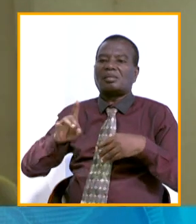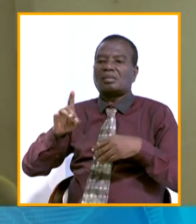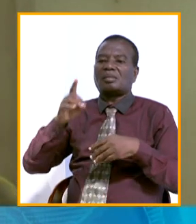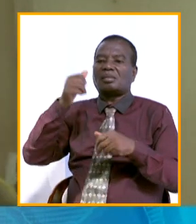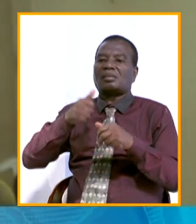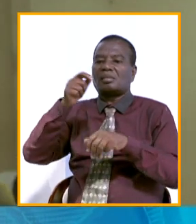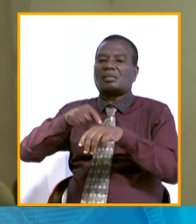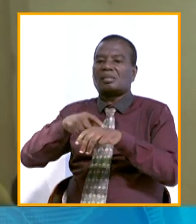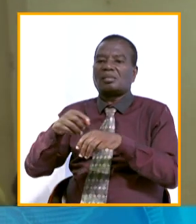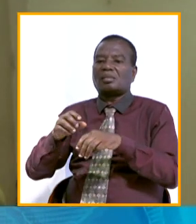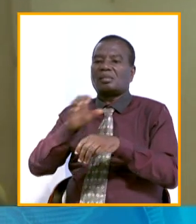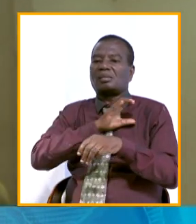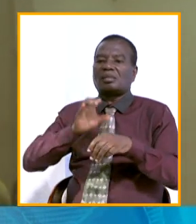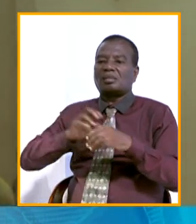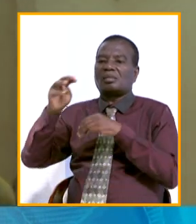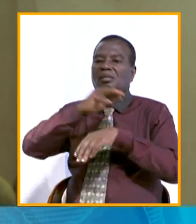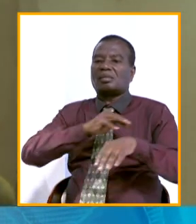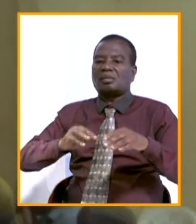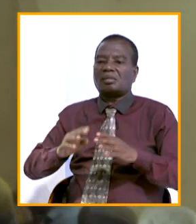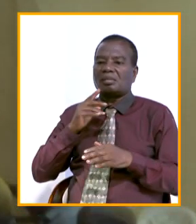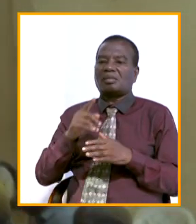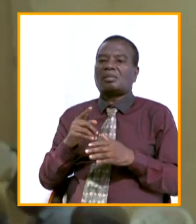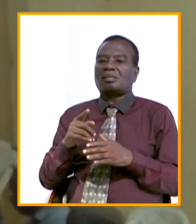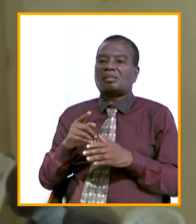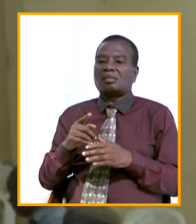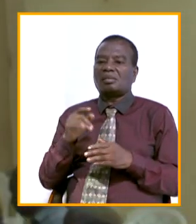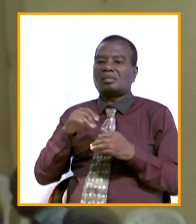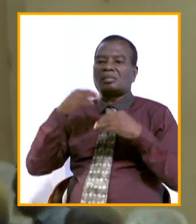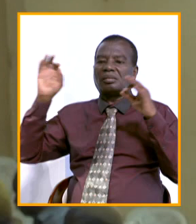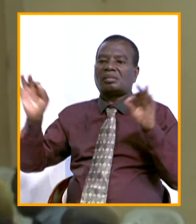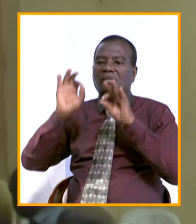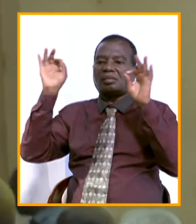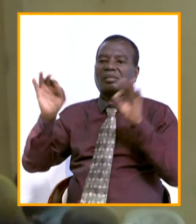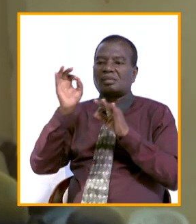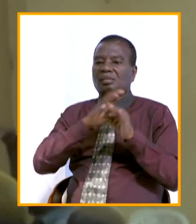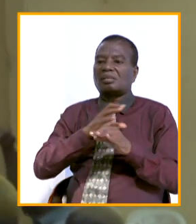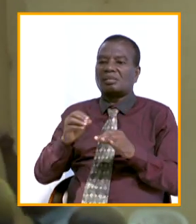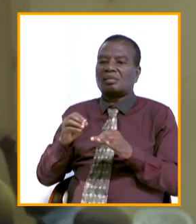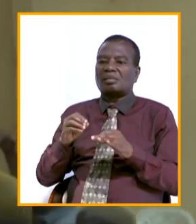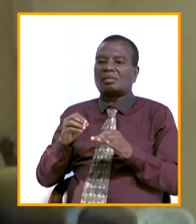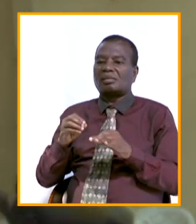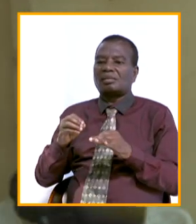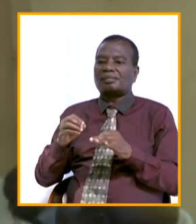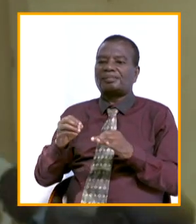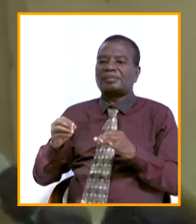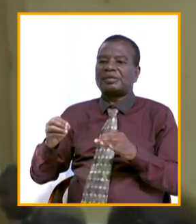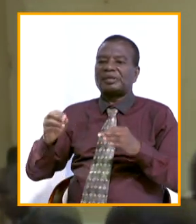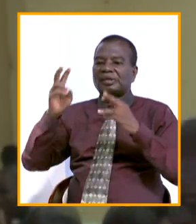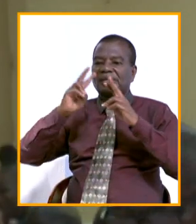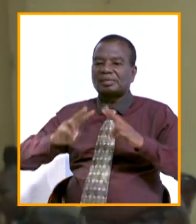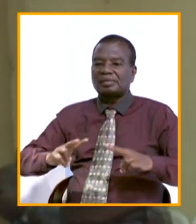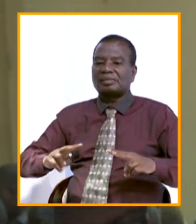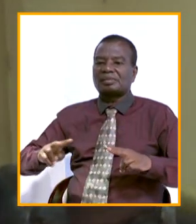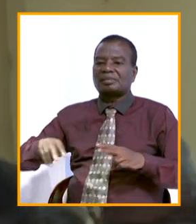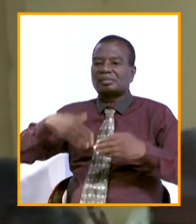conseil municipal, chaque session est une fête. Voilà. Et les villages et quartiers rivalisent pour accueillir le conseil. Nous